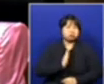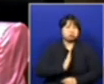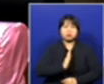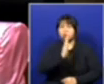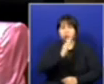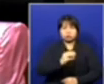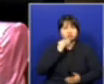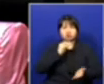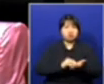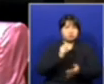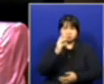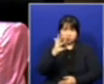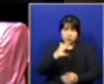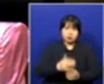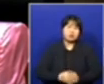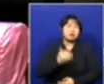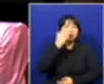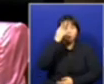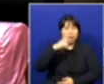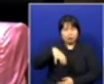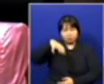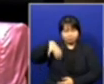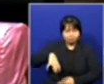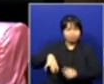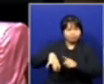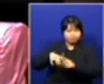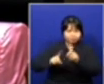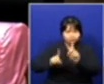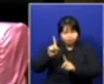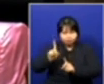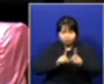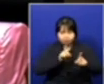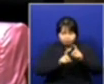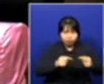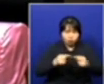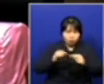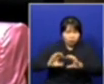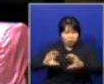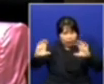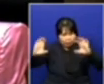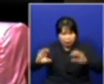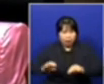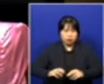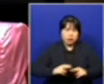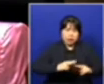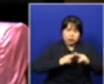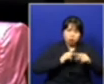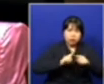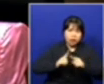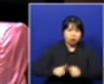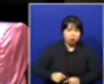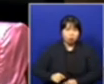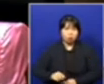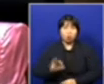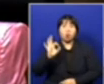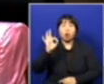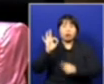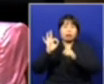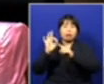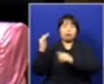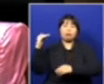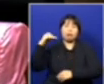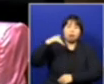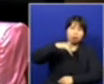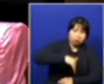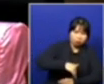ไม่มั่วนิ่มนะท่านประธานครับเพราะว่าสำนักงานโพลต่างๆทั้งเอกชนและรัฐพูดตรงกันครับว่าตกลงทุกด้านเจ๋งอยู่ด้านเ